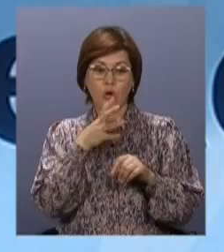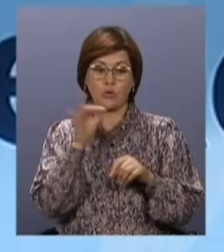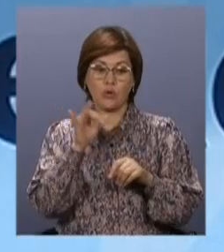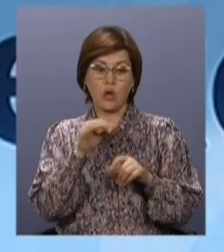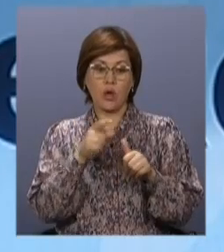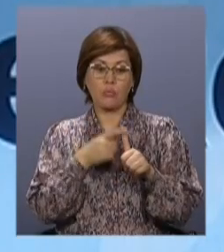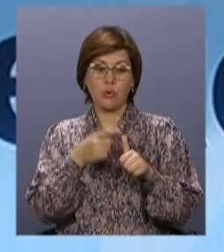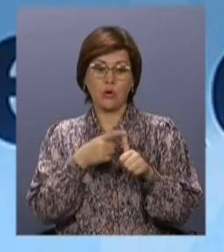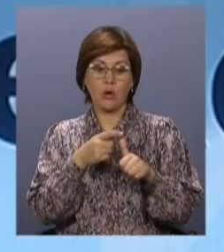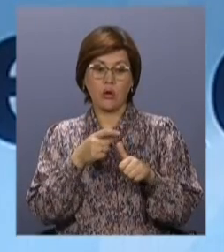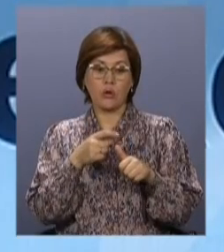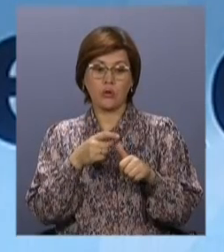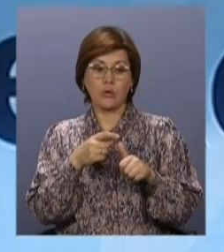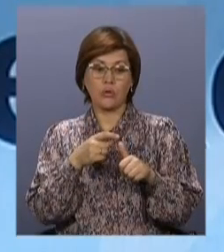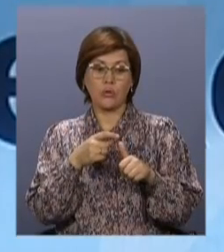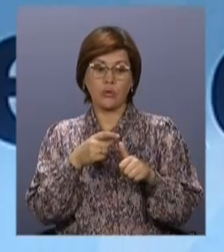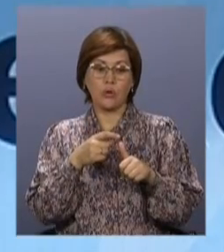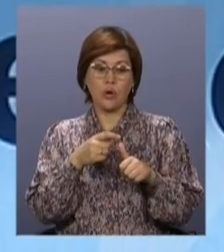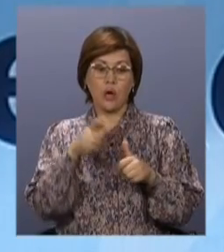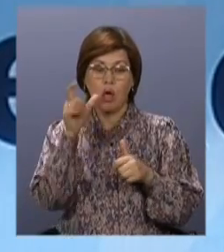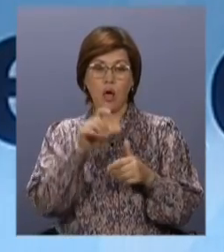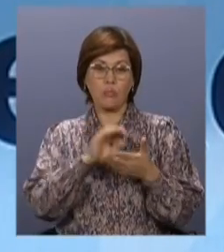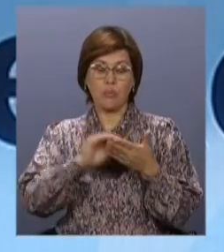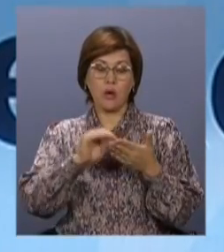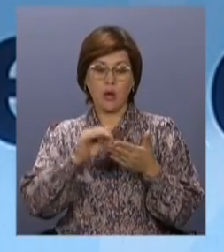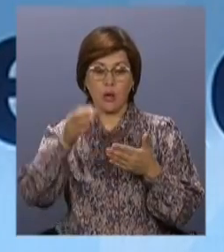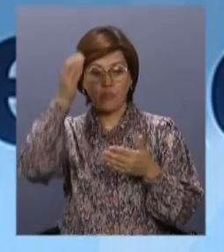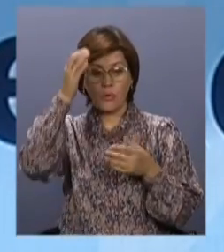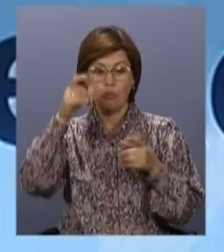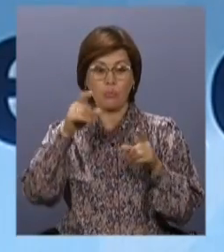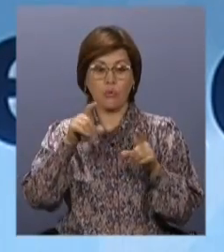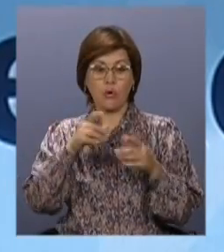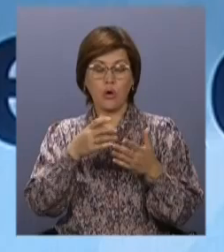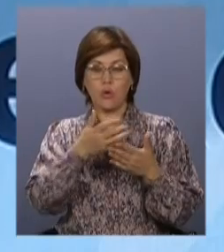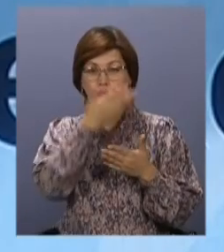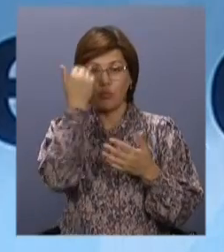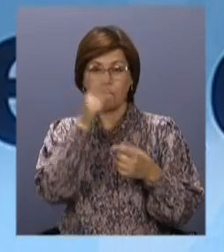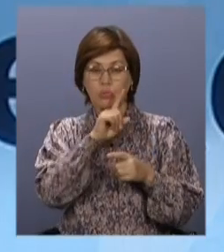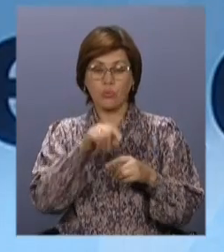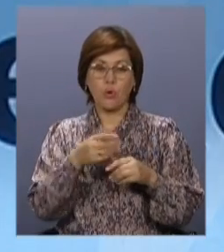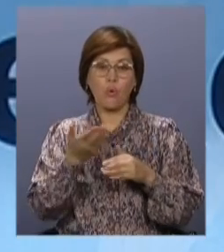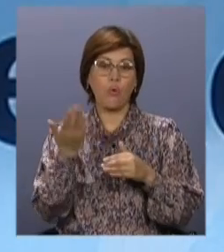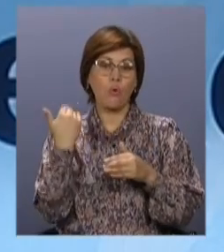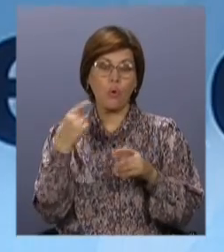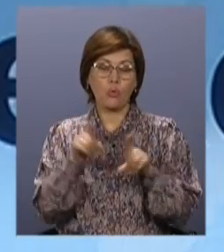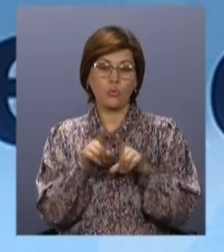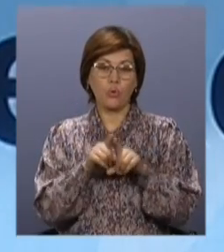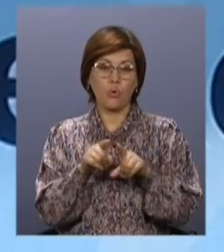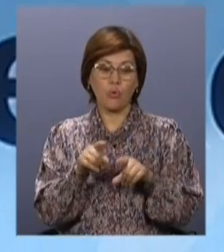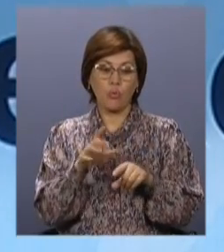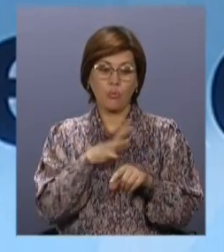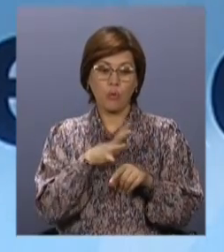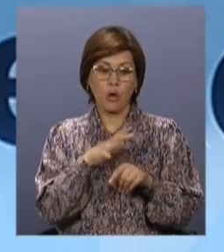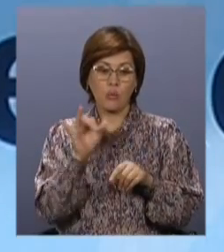жақсының аты өлмейді, ақының, ғалымның хаты өлмейді дейді ғой. Өткенде ғана